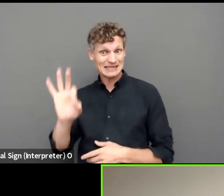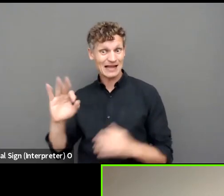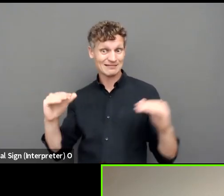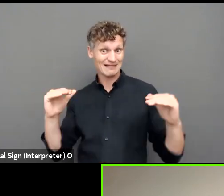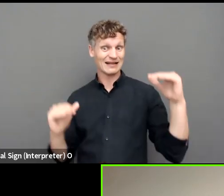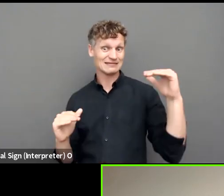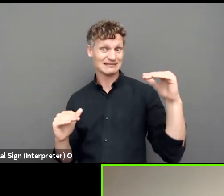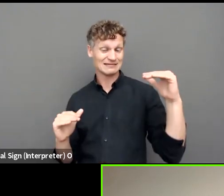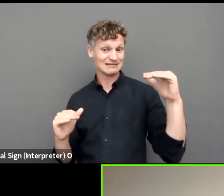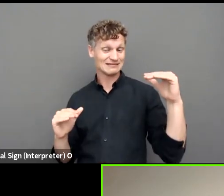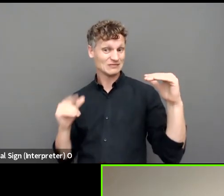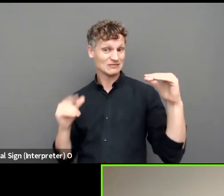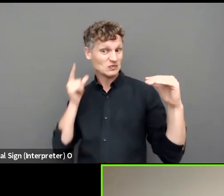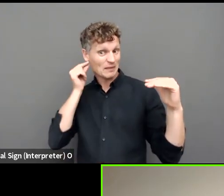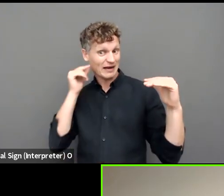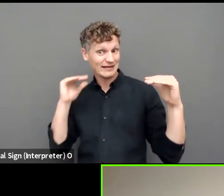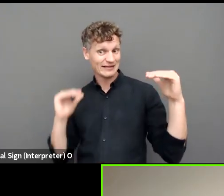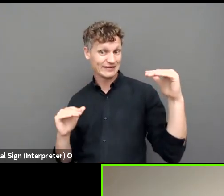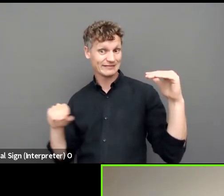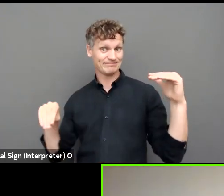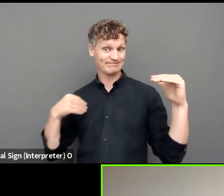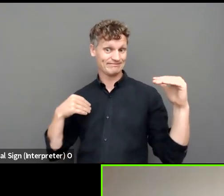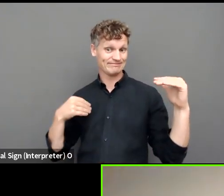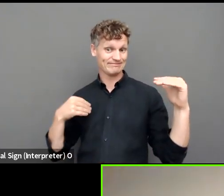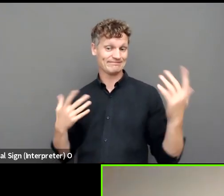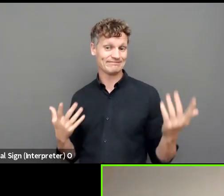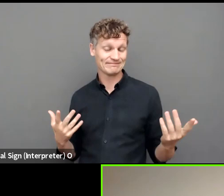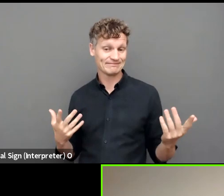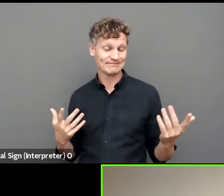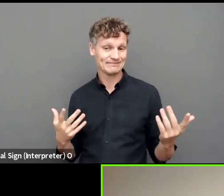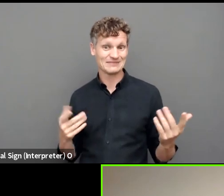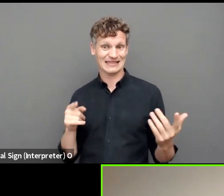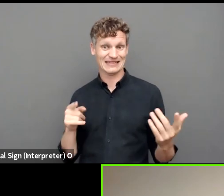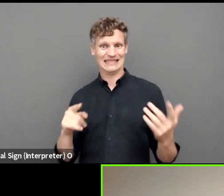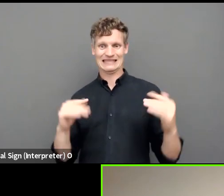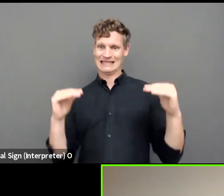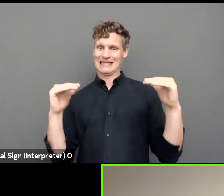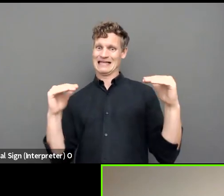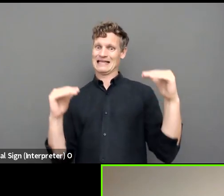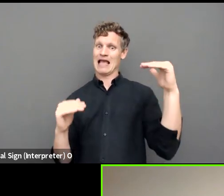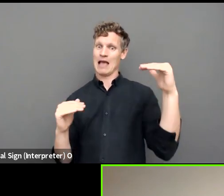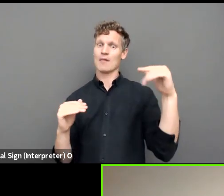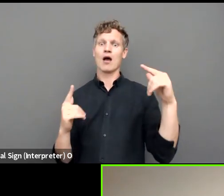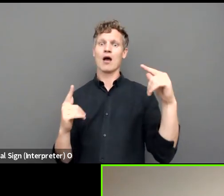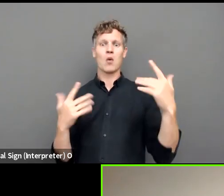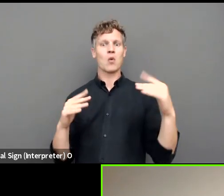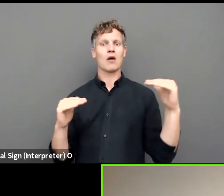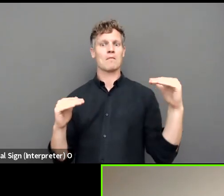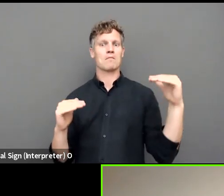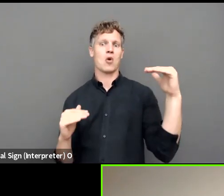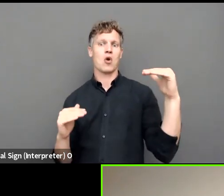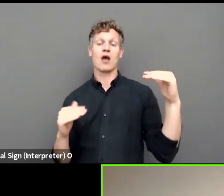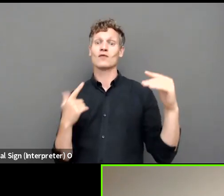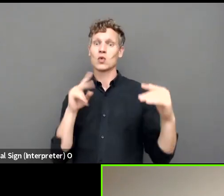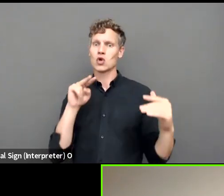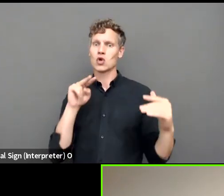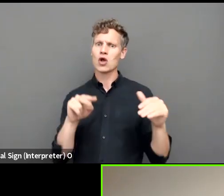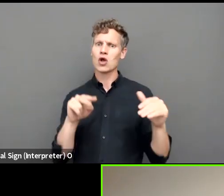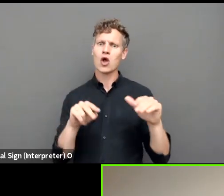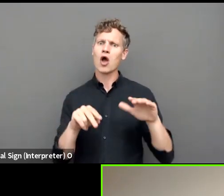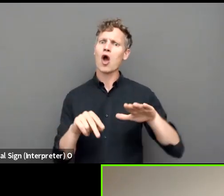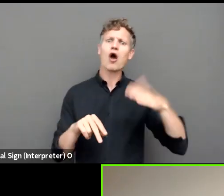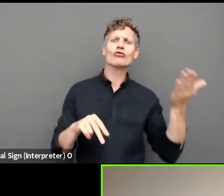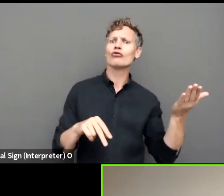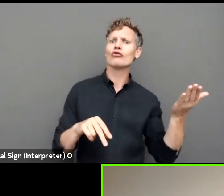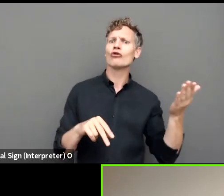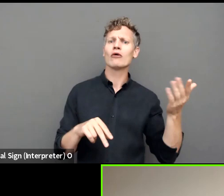d'autres considérations de genre, notamment la couleur, la taille, etc., et selon le niveau de développement des pays. Au Maroc,